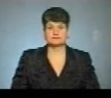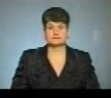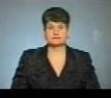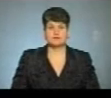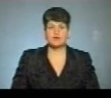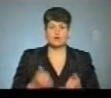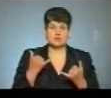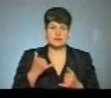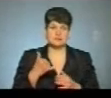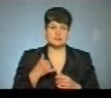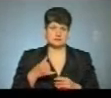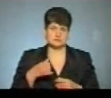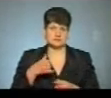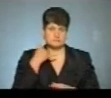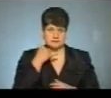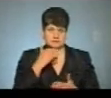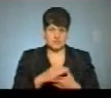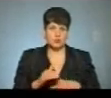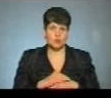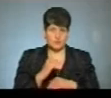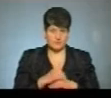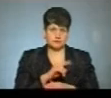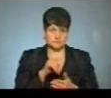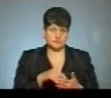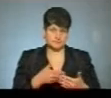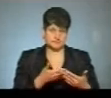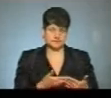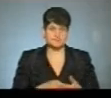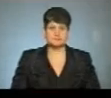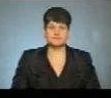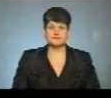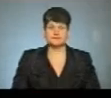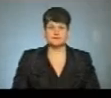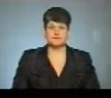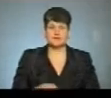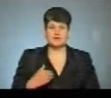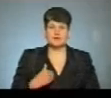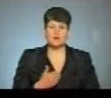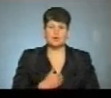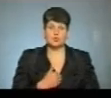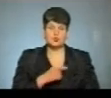І у нас на зв'язку глядач. Доброго вечора. Можете поставити запитання. Я тільки